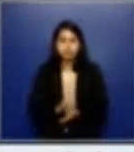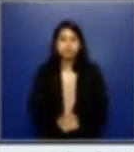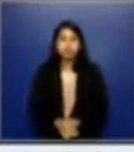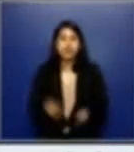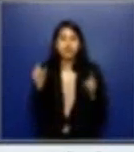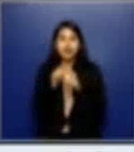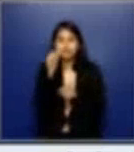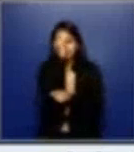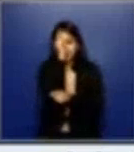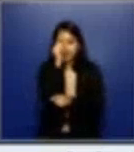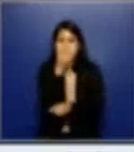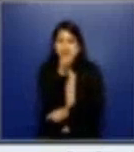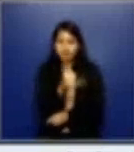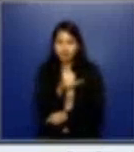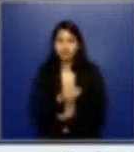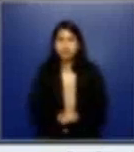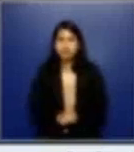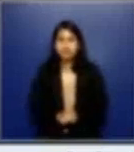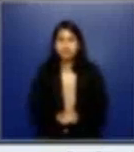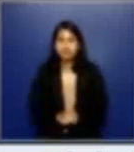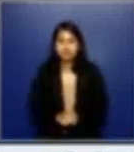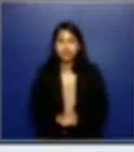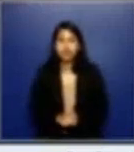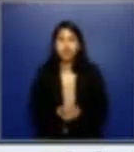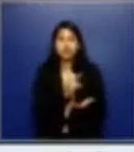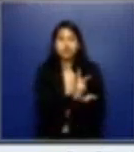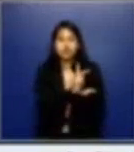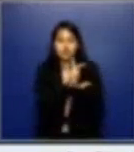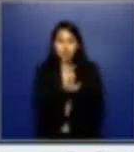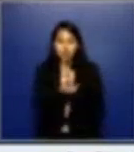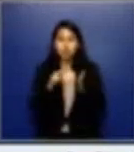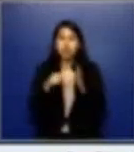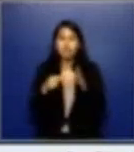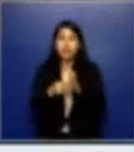านังทุกขังโลเกการกู้หนี้เป็นทุกข์ในโลก